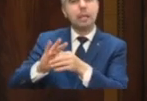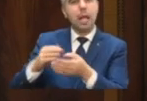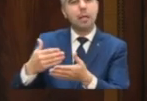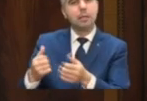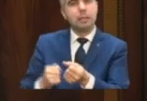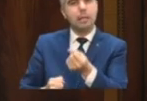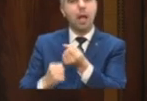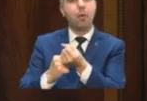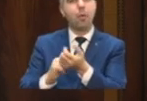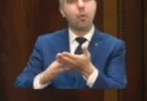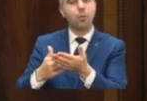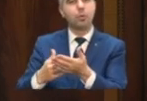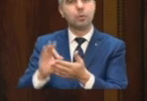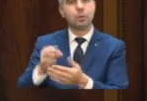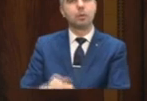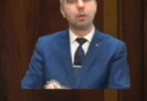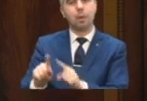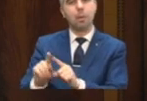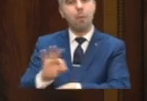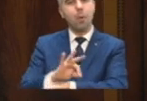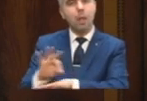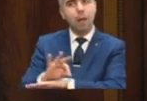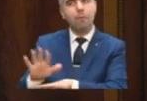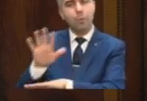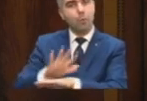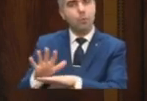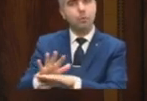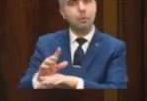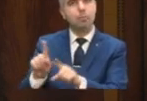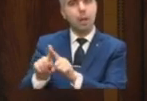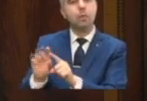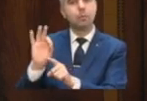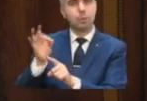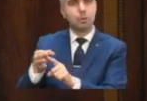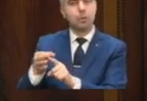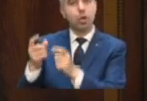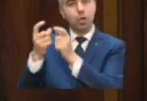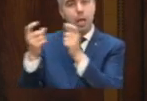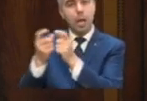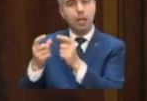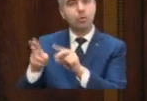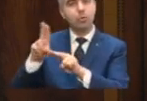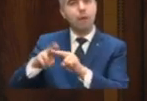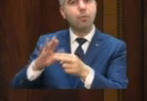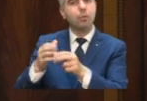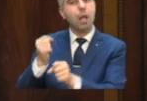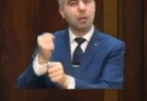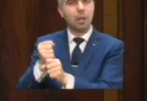يكون المنتوج المخصص للطبقة المتوسطة أكثر جاذبية سواء للمنعشين أو للعقاريين.